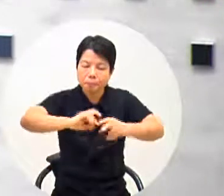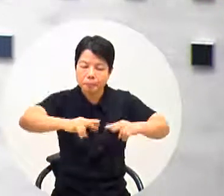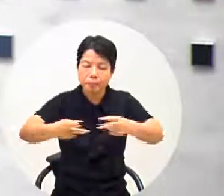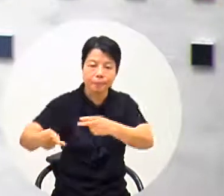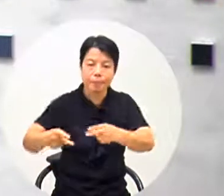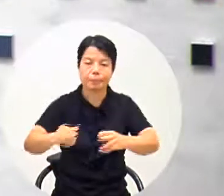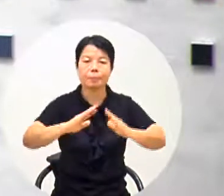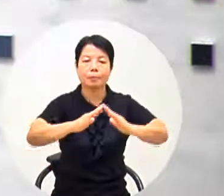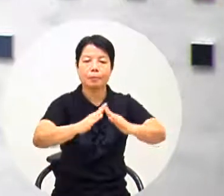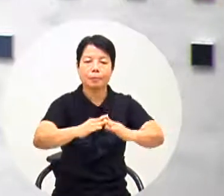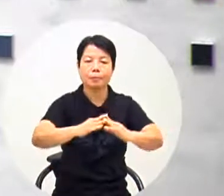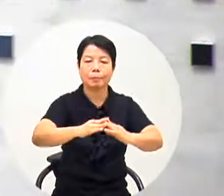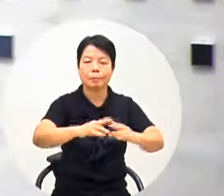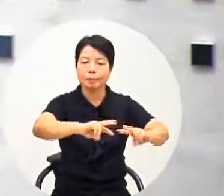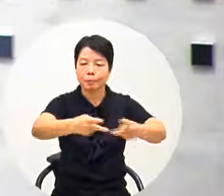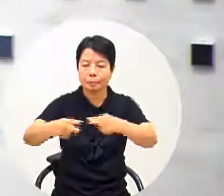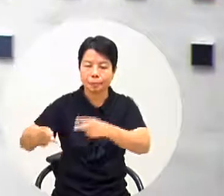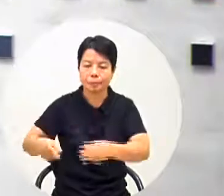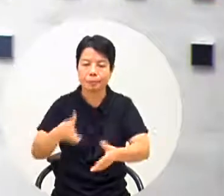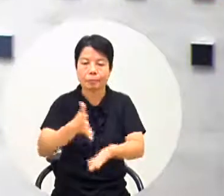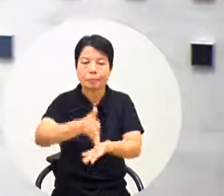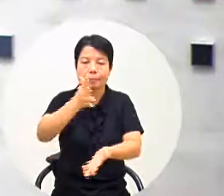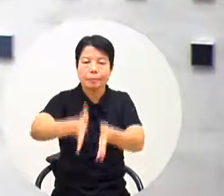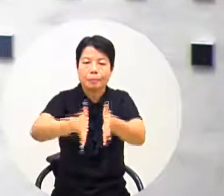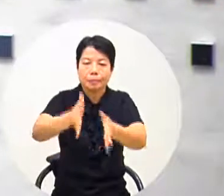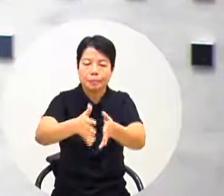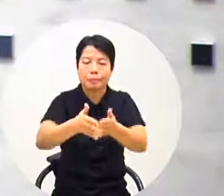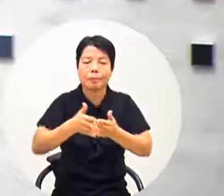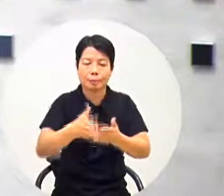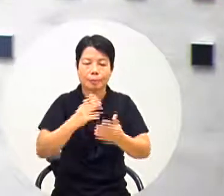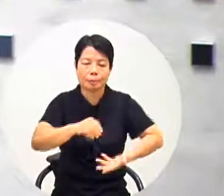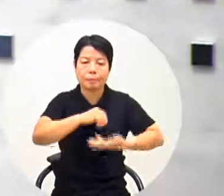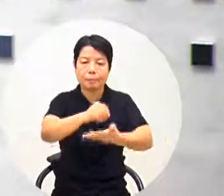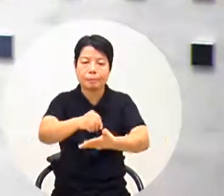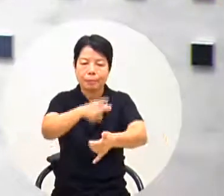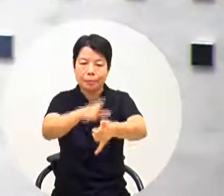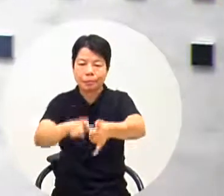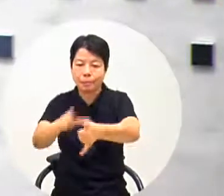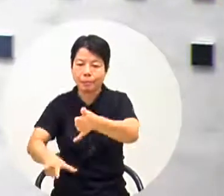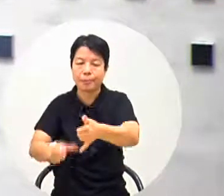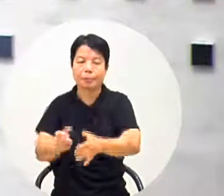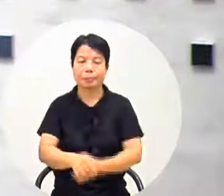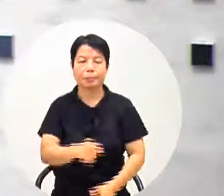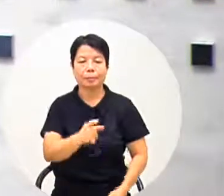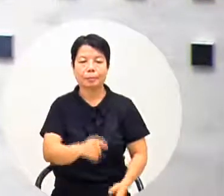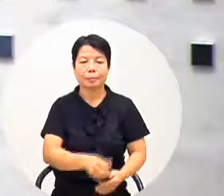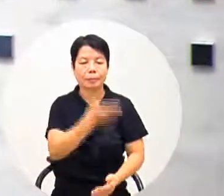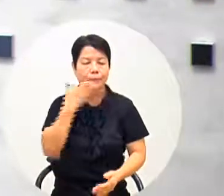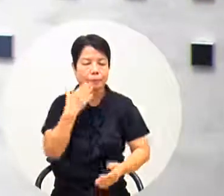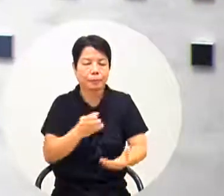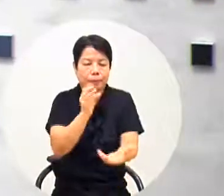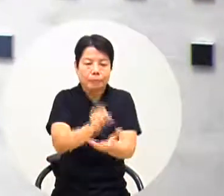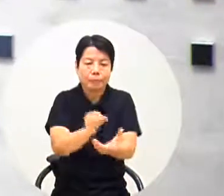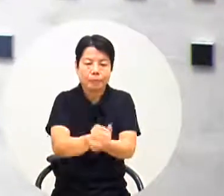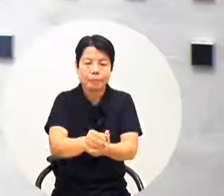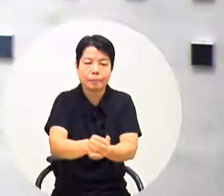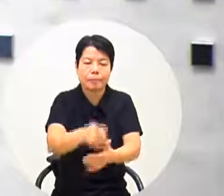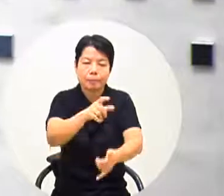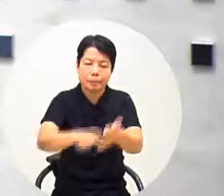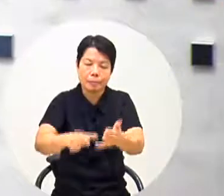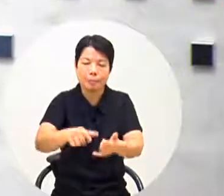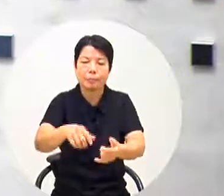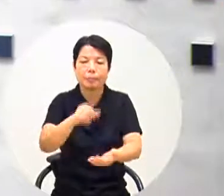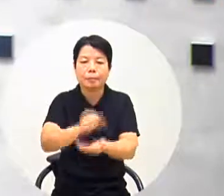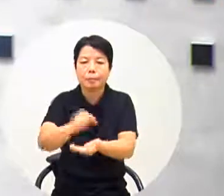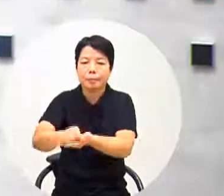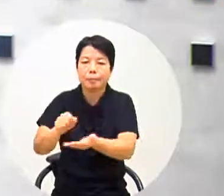划、新市区的建设计划、都市计划申请及建议案件、私人或投资办理都市计划的事项，好，以及相关的研究跟